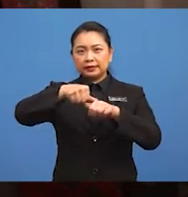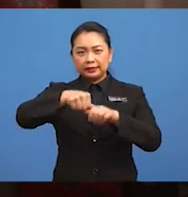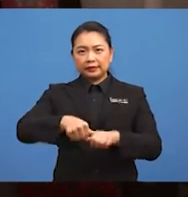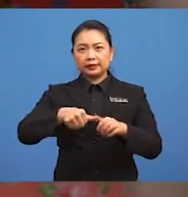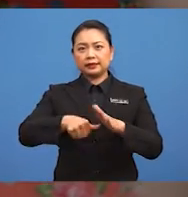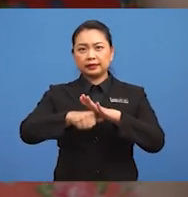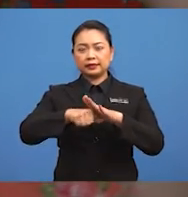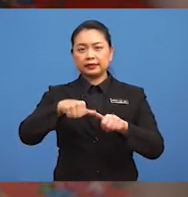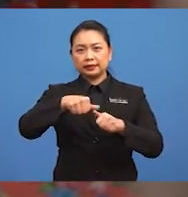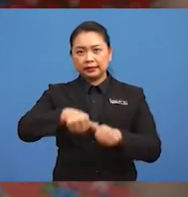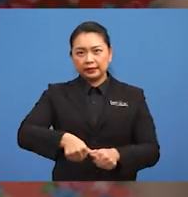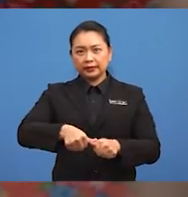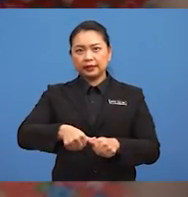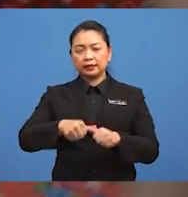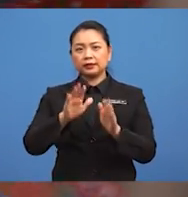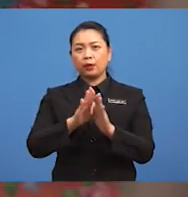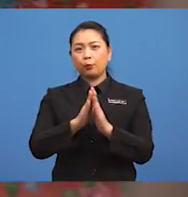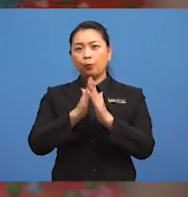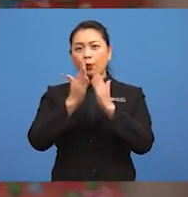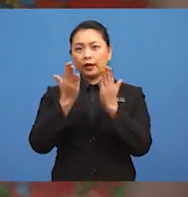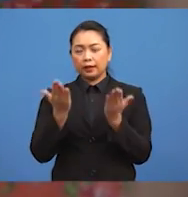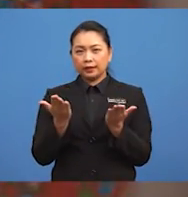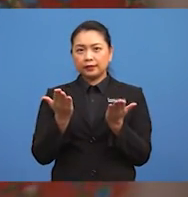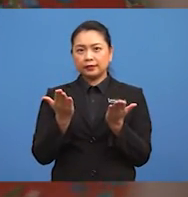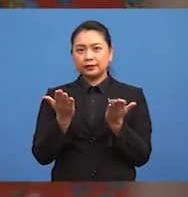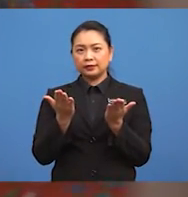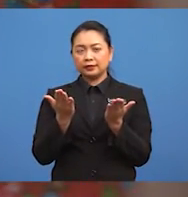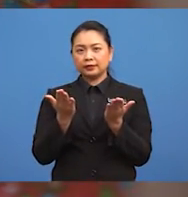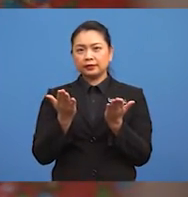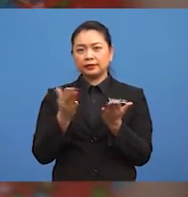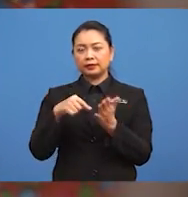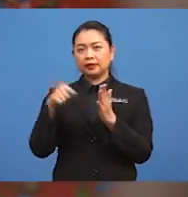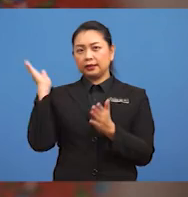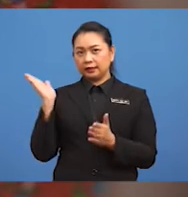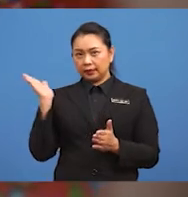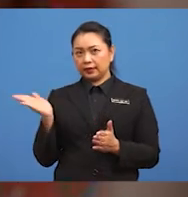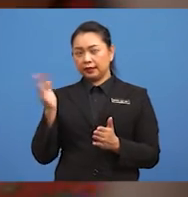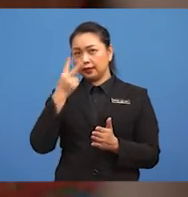terbalik dengan membuka ruangan ini.